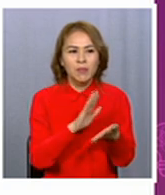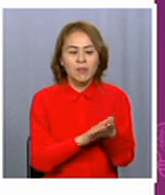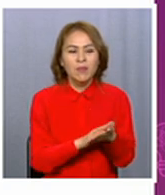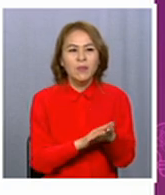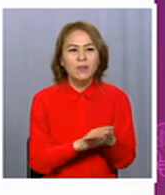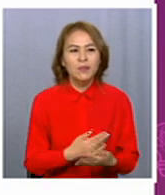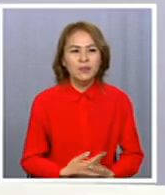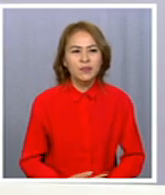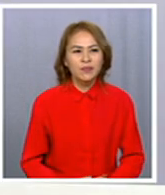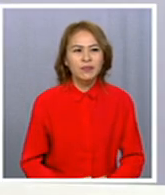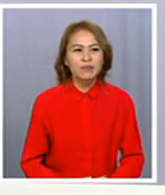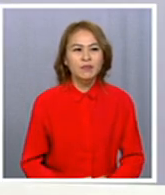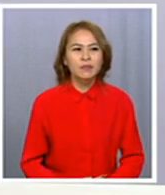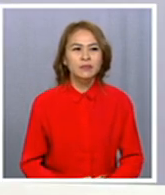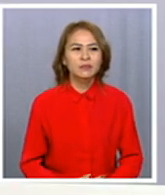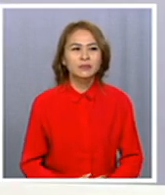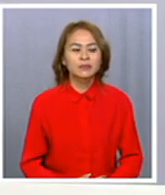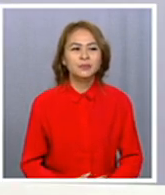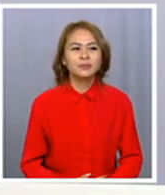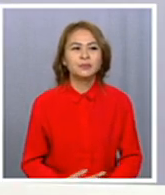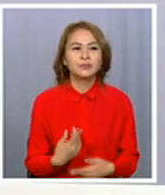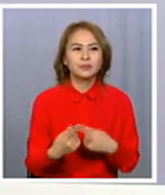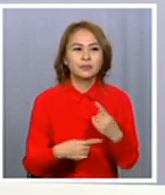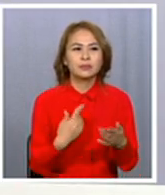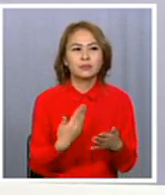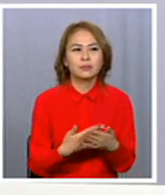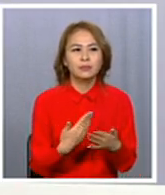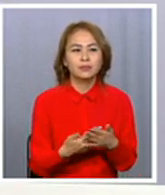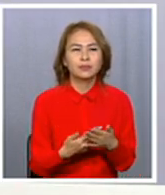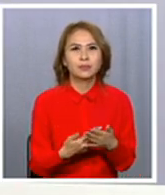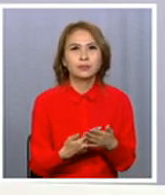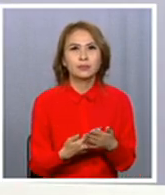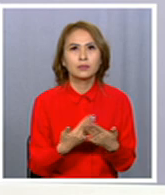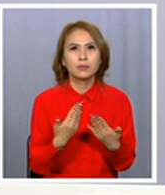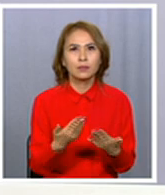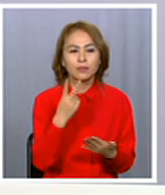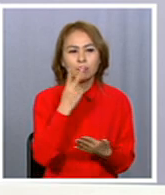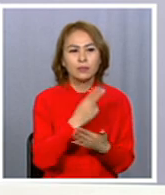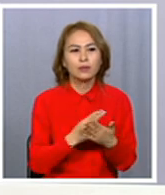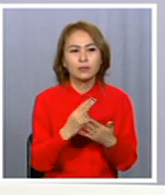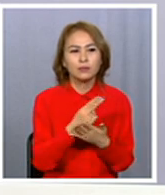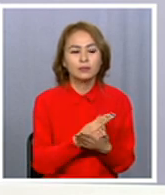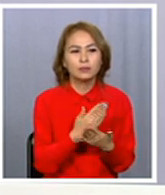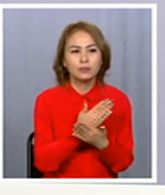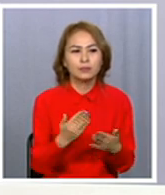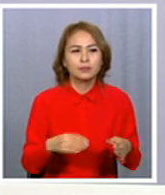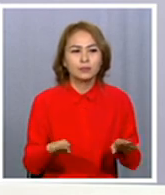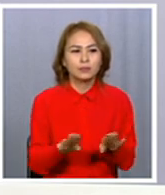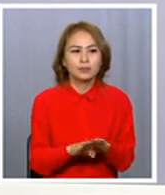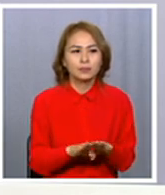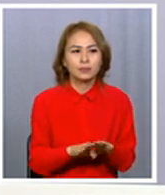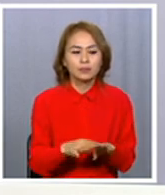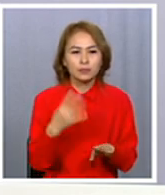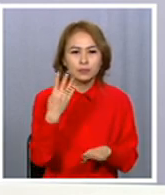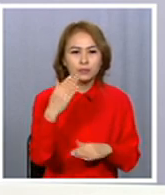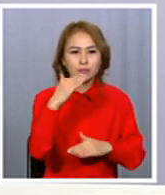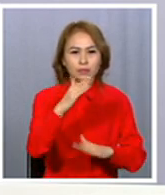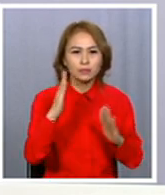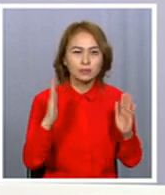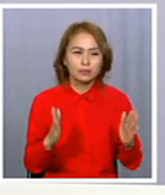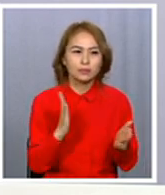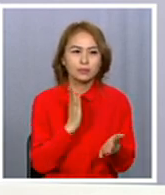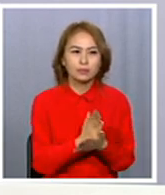деп белгіледік. Келесі мысал балалар, мына суретке қарайық. Бұл суреттің қараңыздар, 4 бұрышы бар